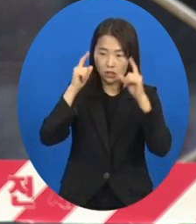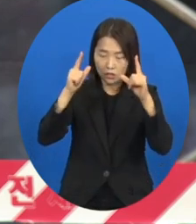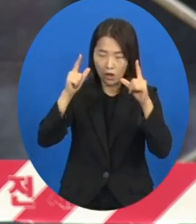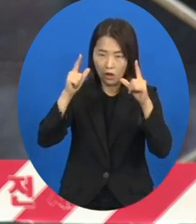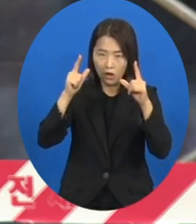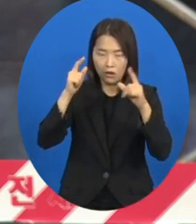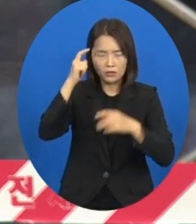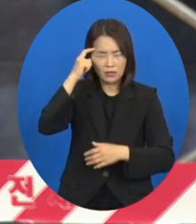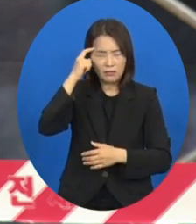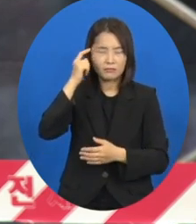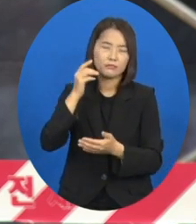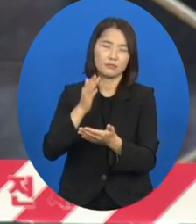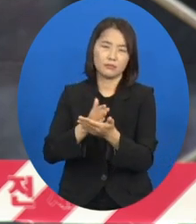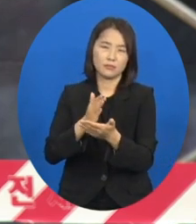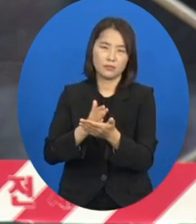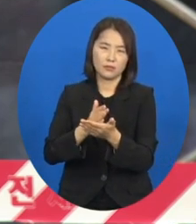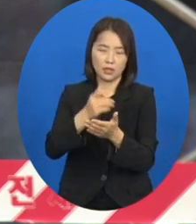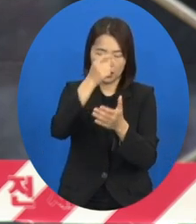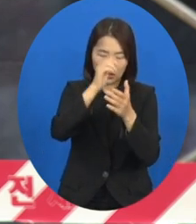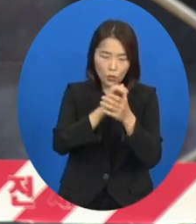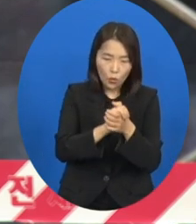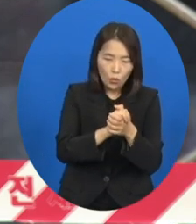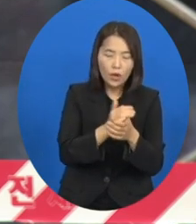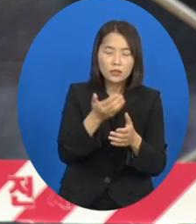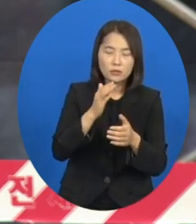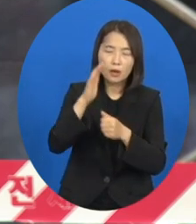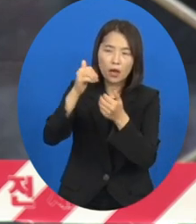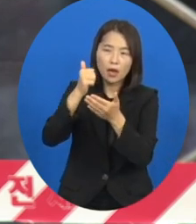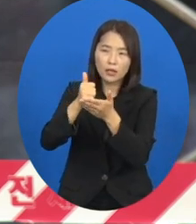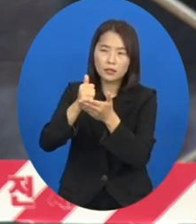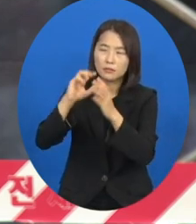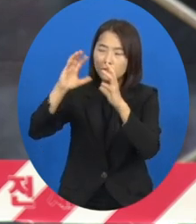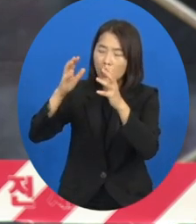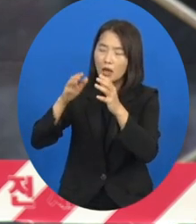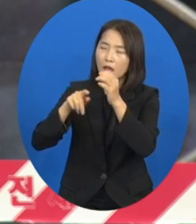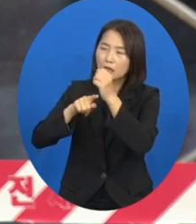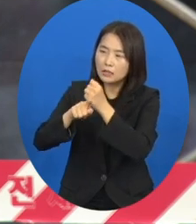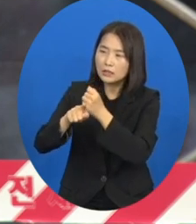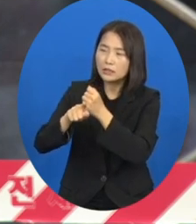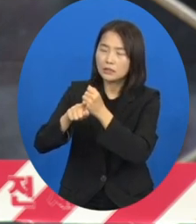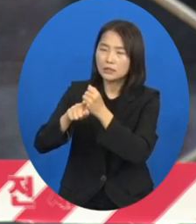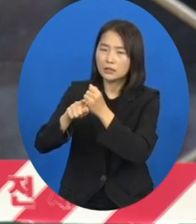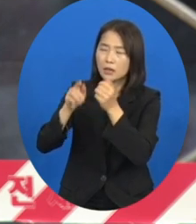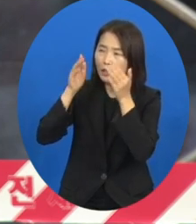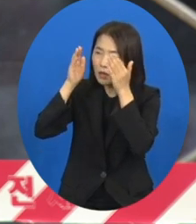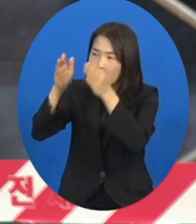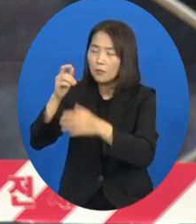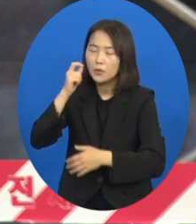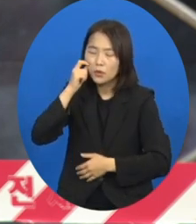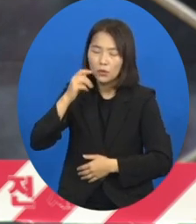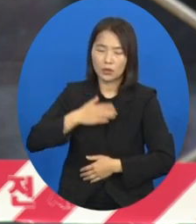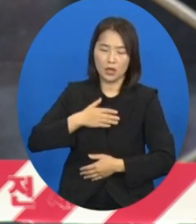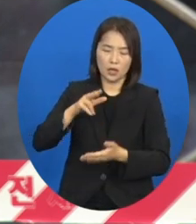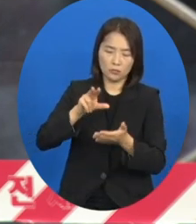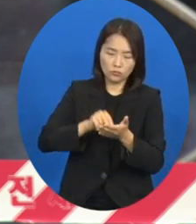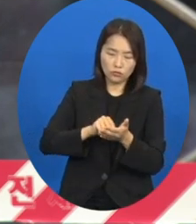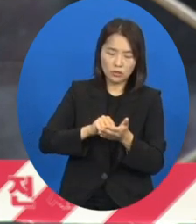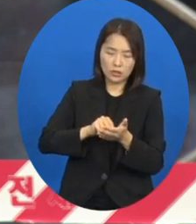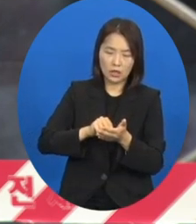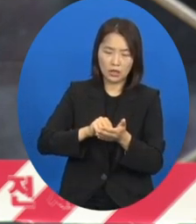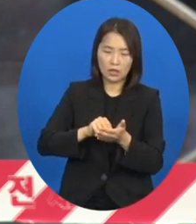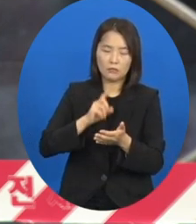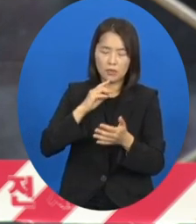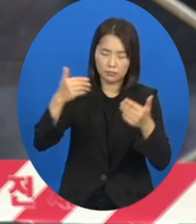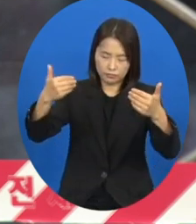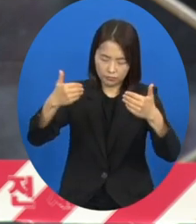우리가 기도하면서도 여전히 하나님 나라와 그 의를 바라보지 못하고 내 문제와 내 상황에 묶여있는 채